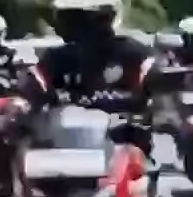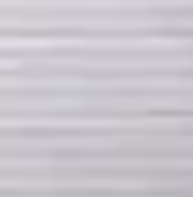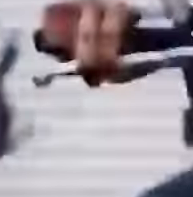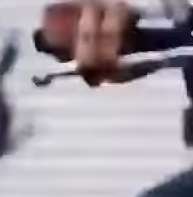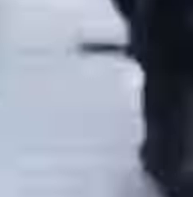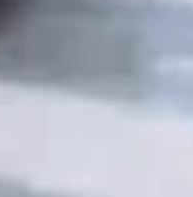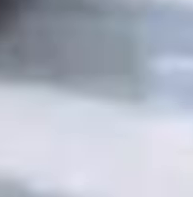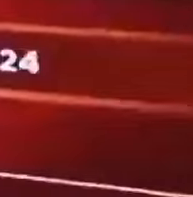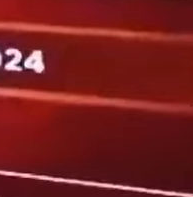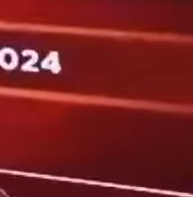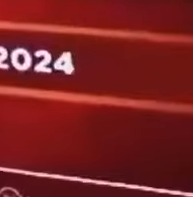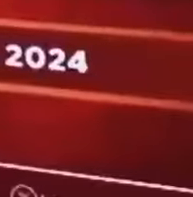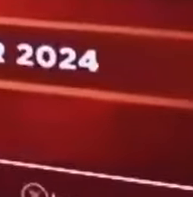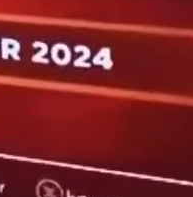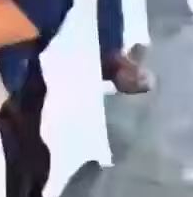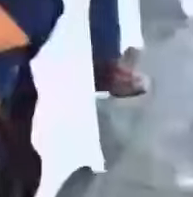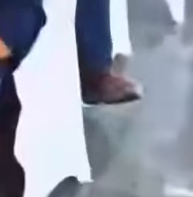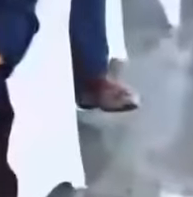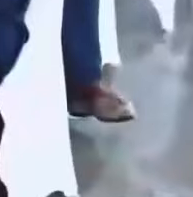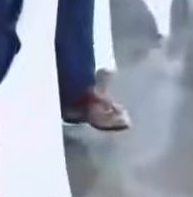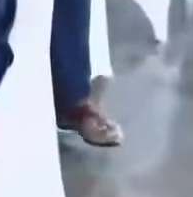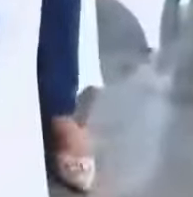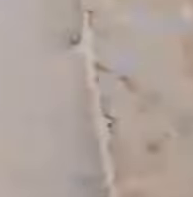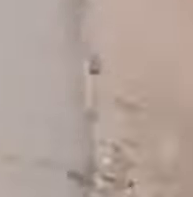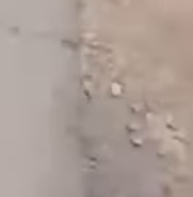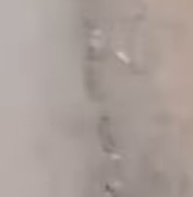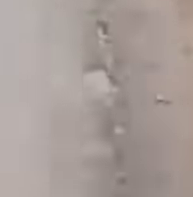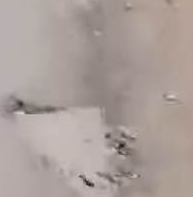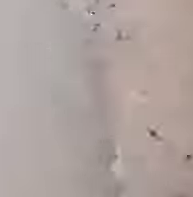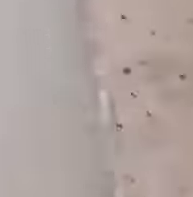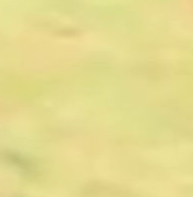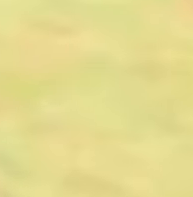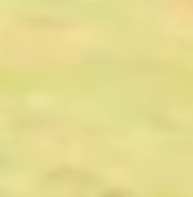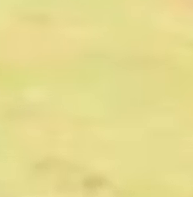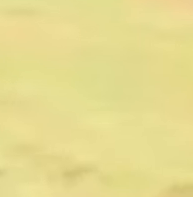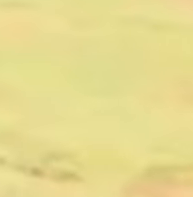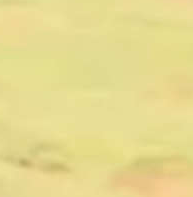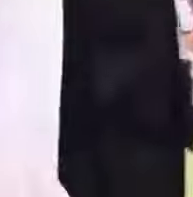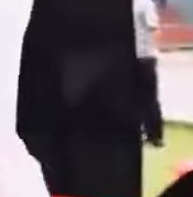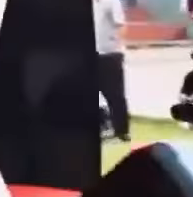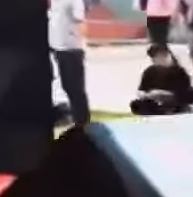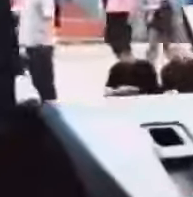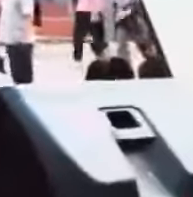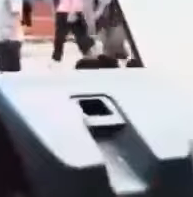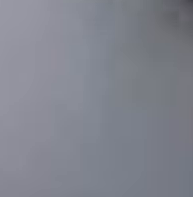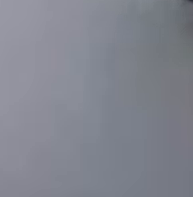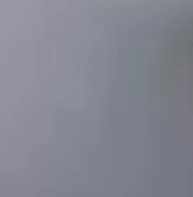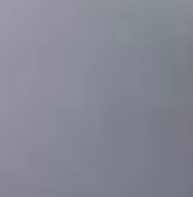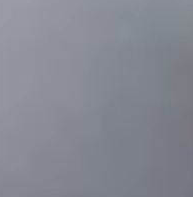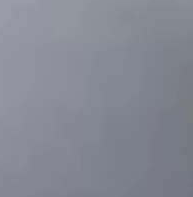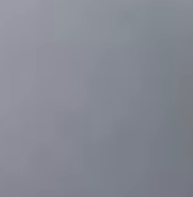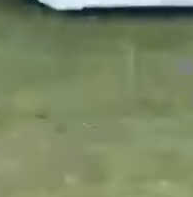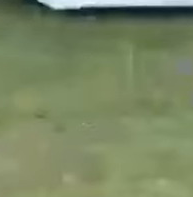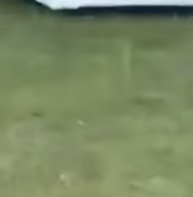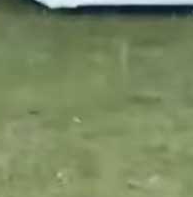16 November 2024. Touring Demokrasi, Road 27 November